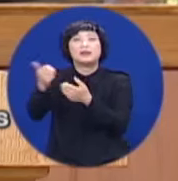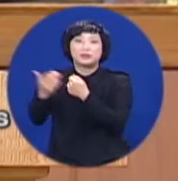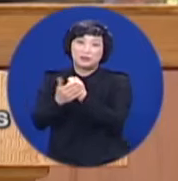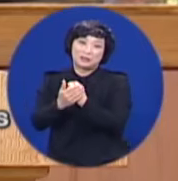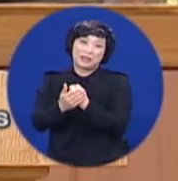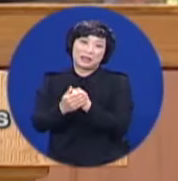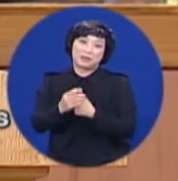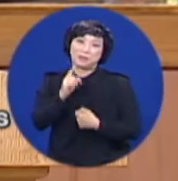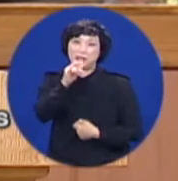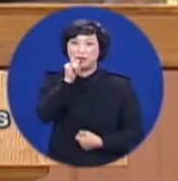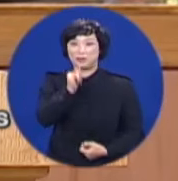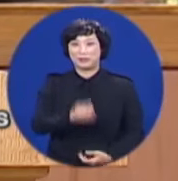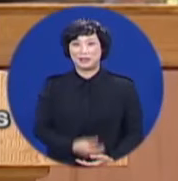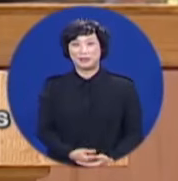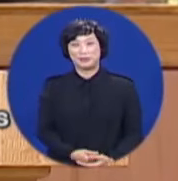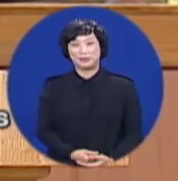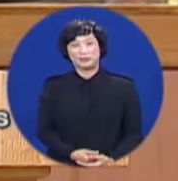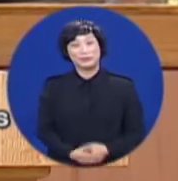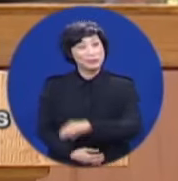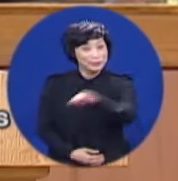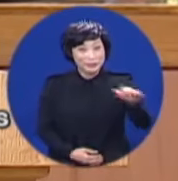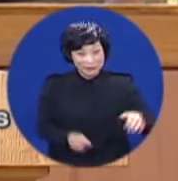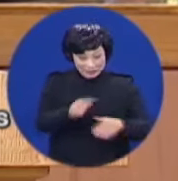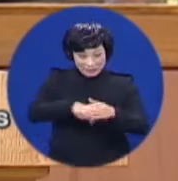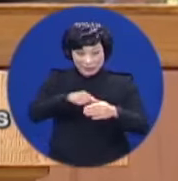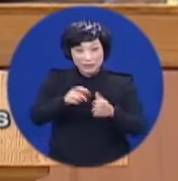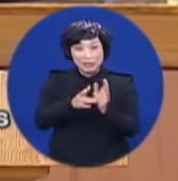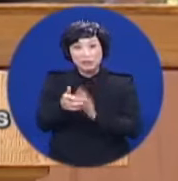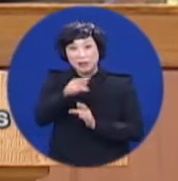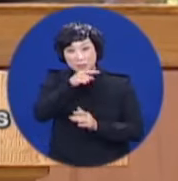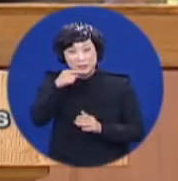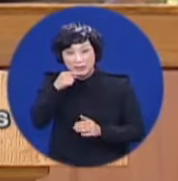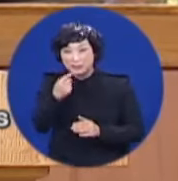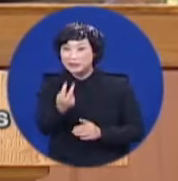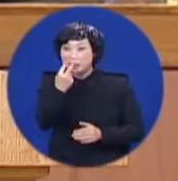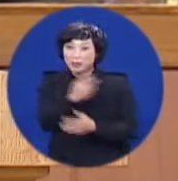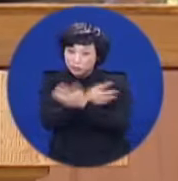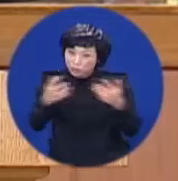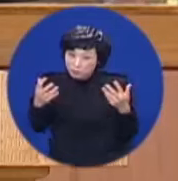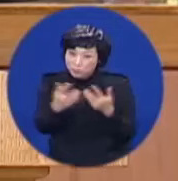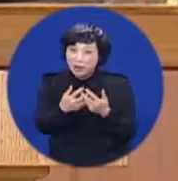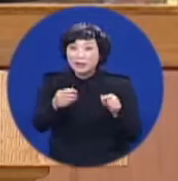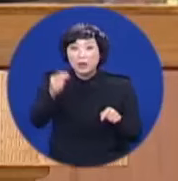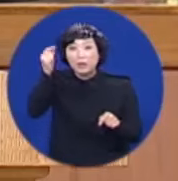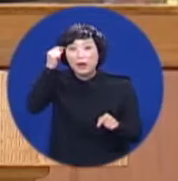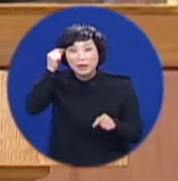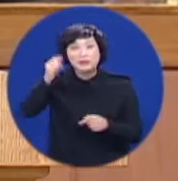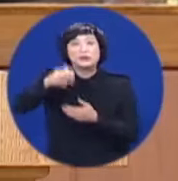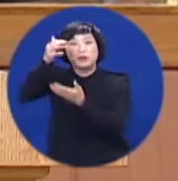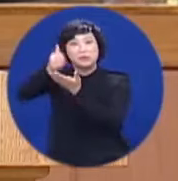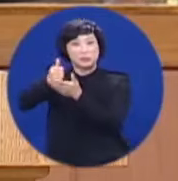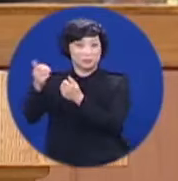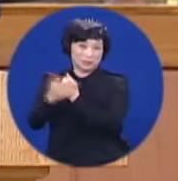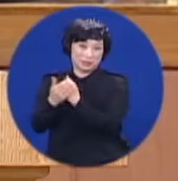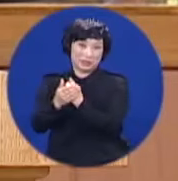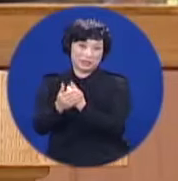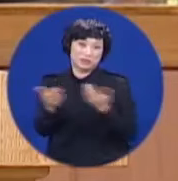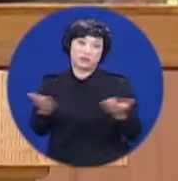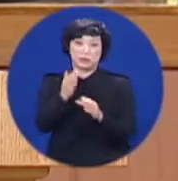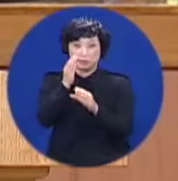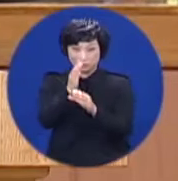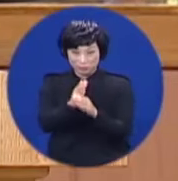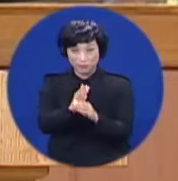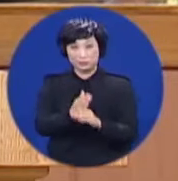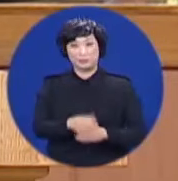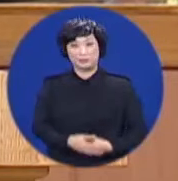말씀하신 것이다. 우리 속에서 예수의 피로 생명이 넘치는 것도 성령을 통해서 역사하는 것이다.